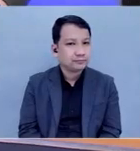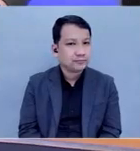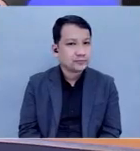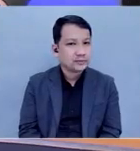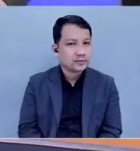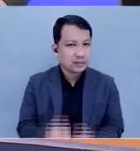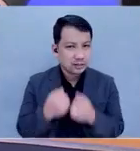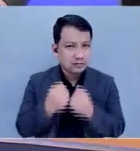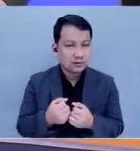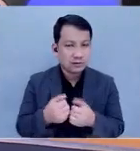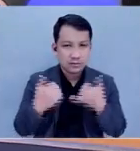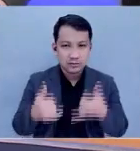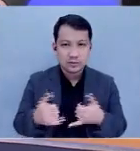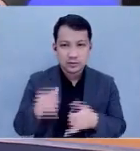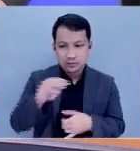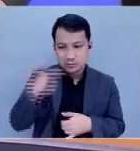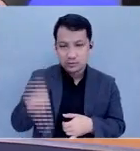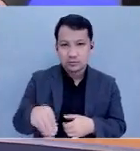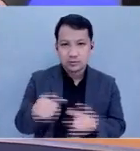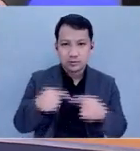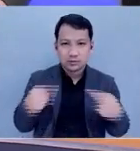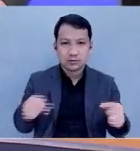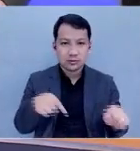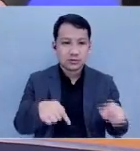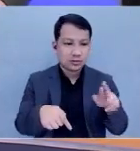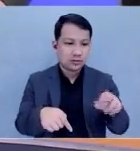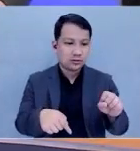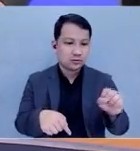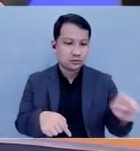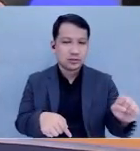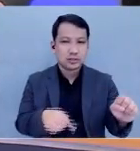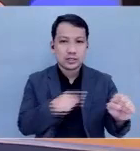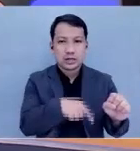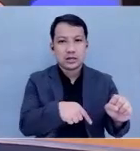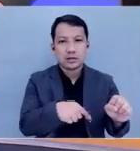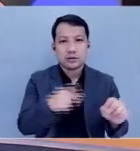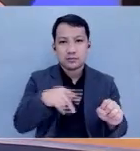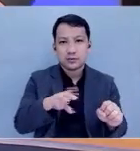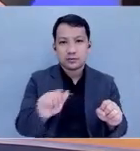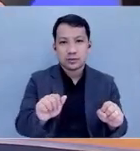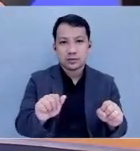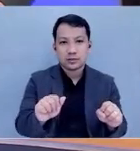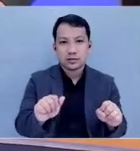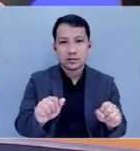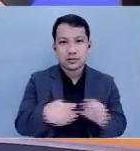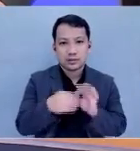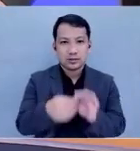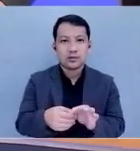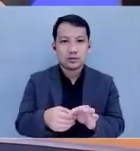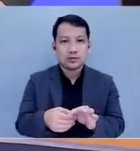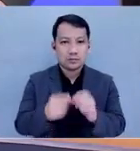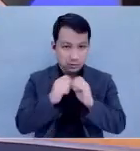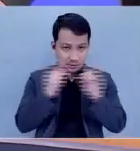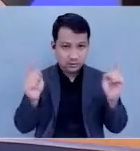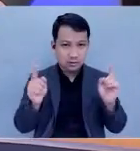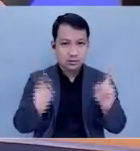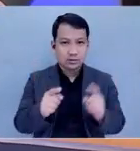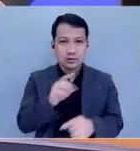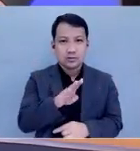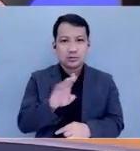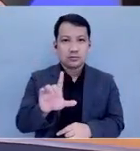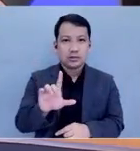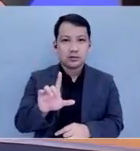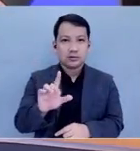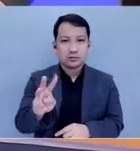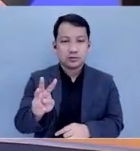Pangmalakasan ang laro ng Meralco Bolts laban sa Rain or Shine Elasto Painters sa PBA Commissioner's Cup. Ginulat naman ng Blackwater Bossing ang